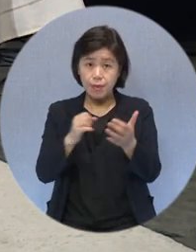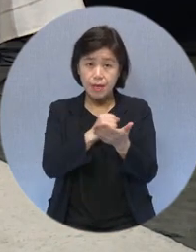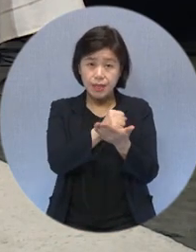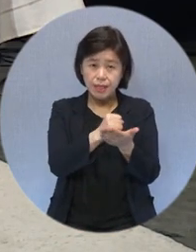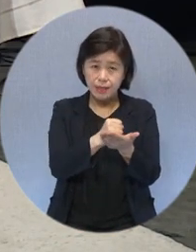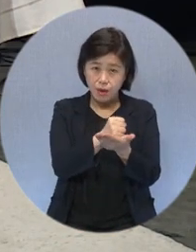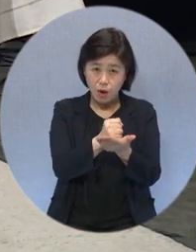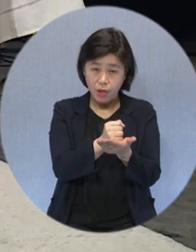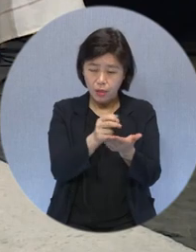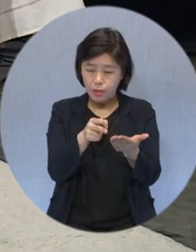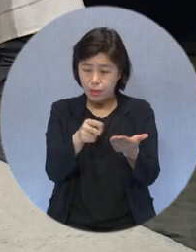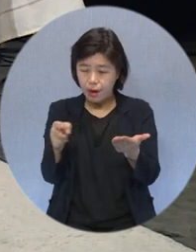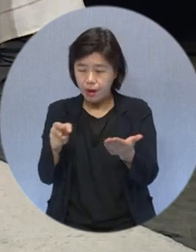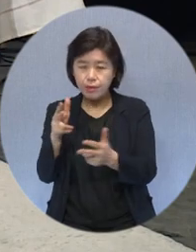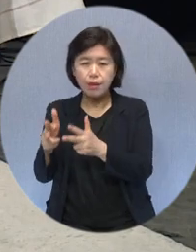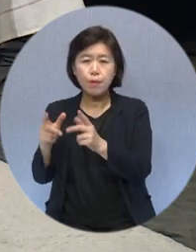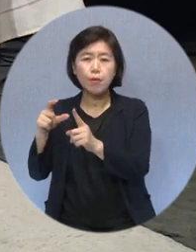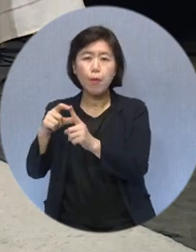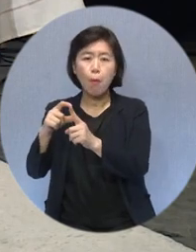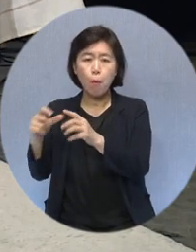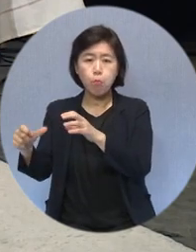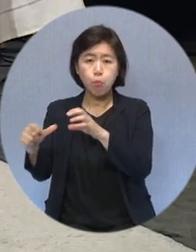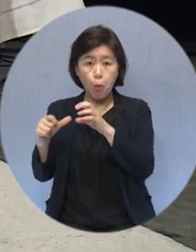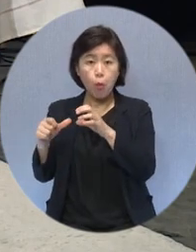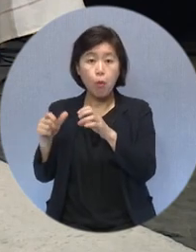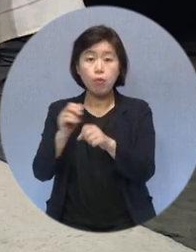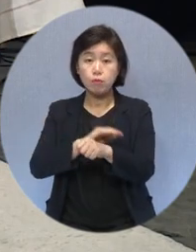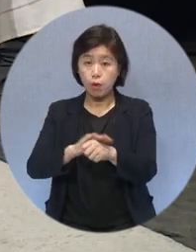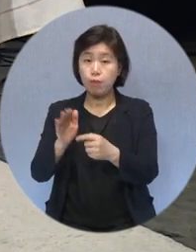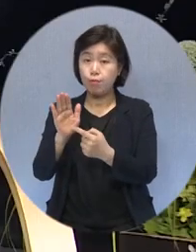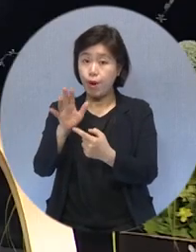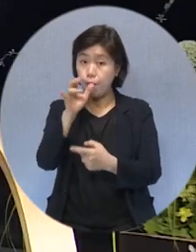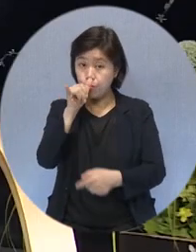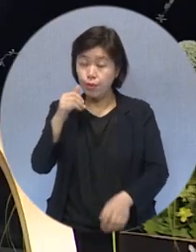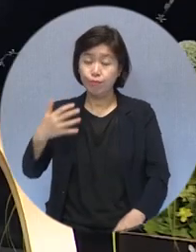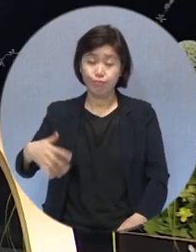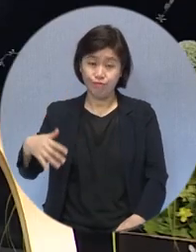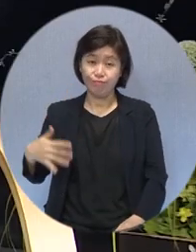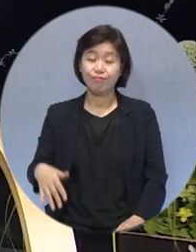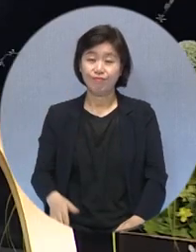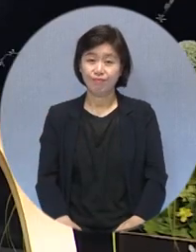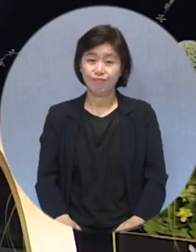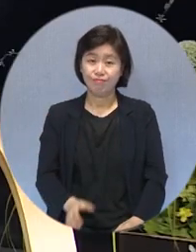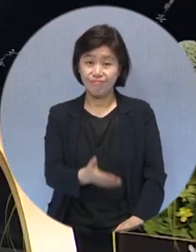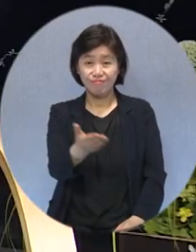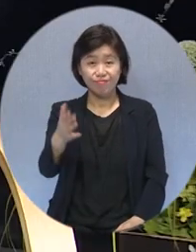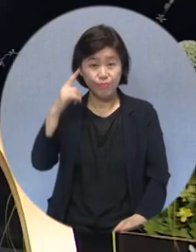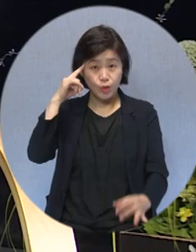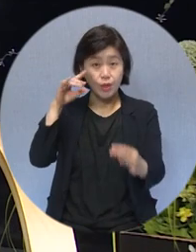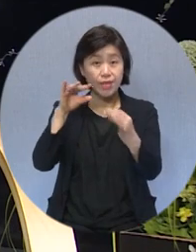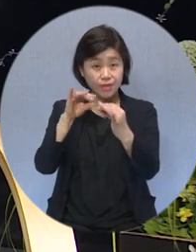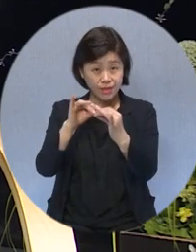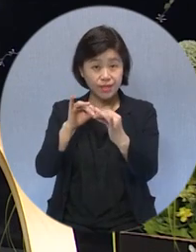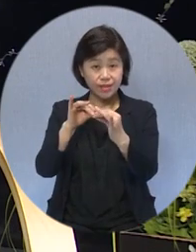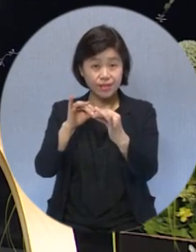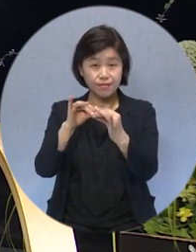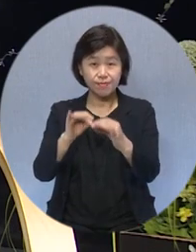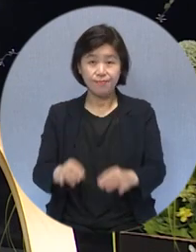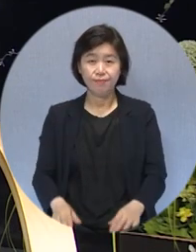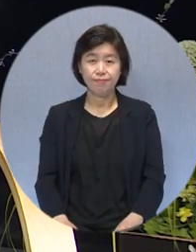산업용으로서 녹여내는 시인의 솜씨가 멋지지 않습니까? 이에 동의하셨다면